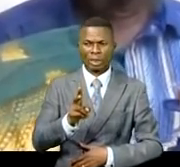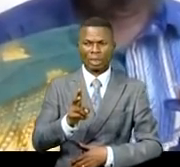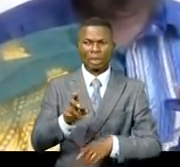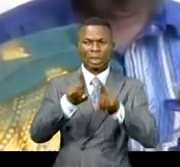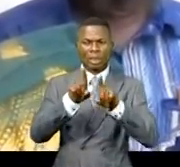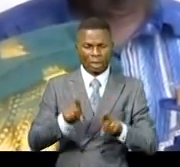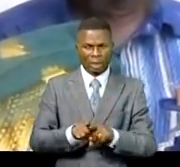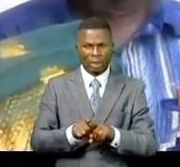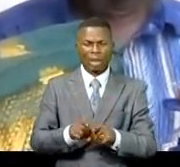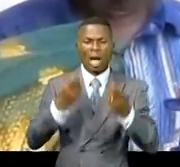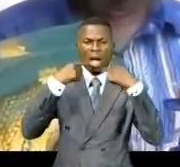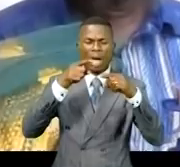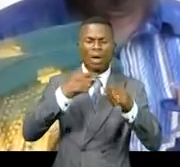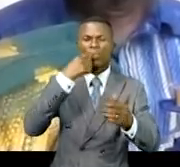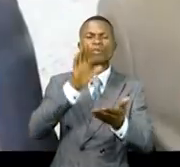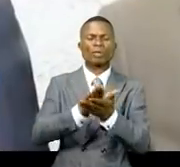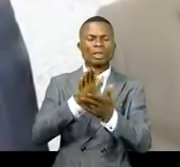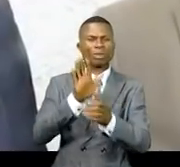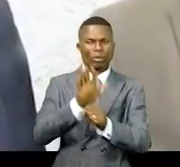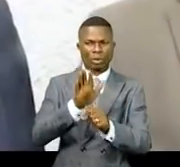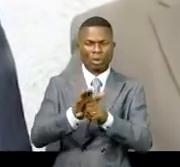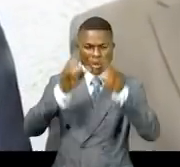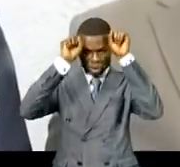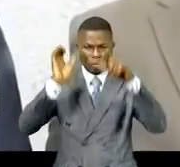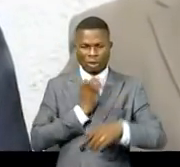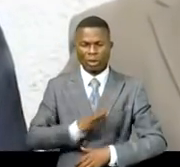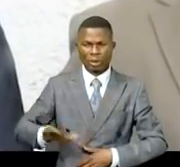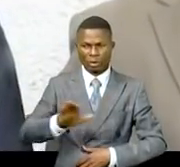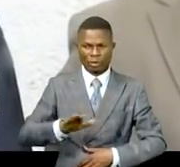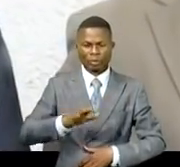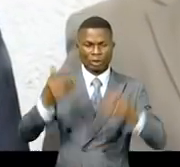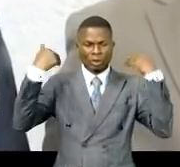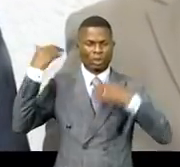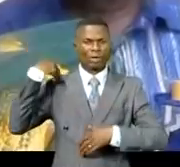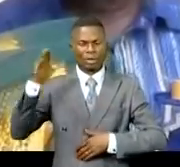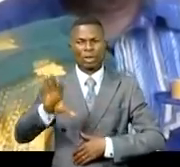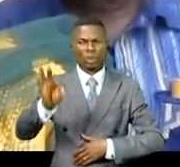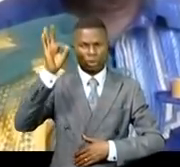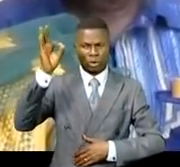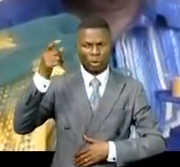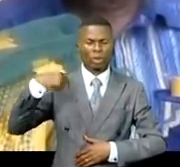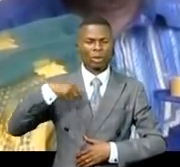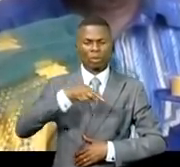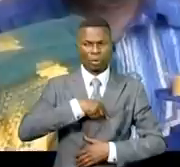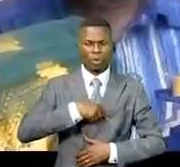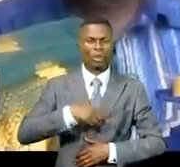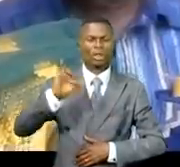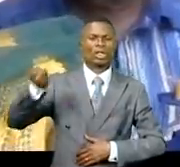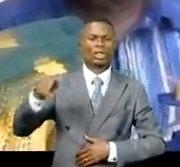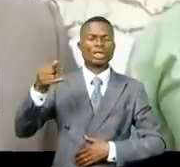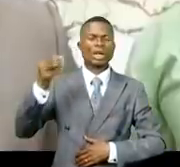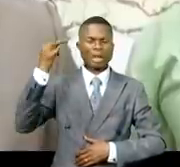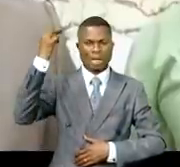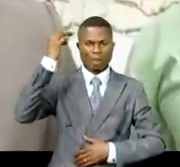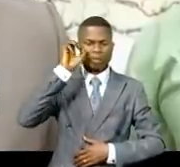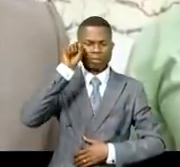occasion pour adresser notre sincère félicitation au président de la République, chef de l'État pour les choix responsables portés sur M. Jean-Michel Samalukonde,